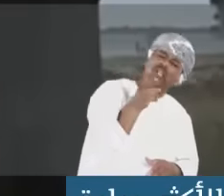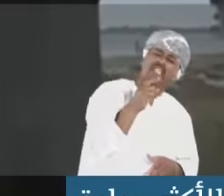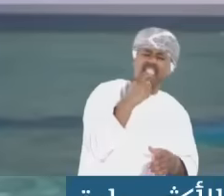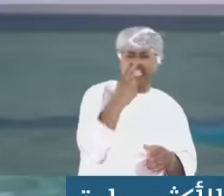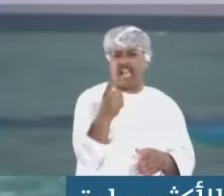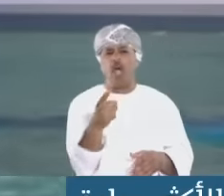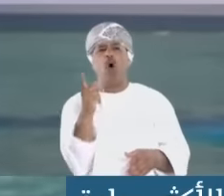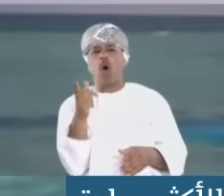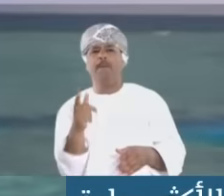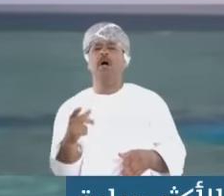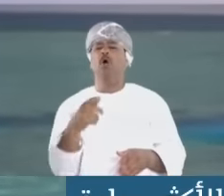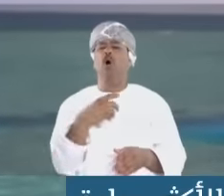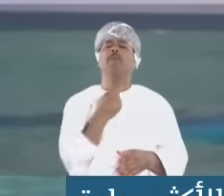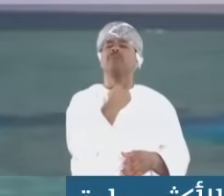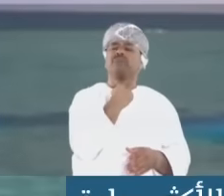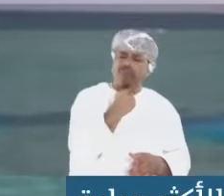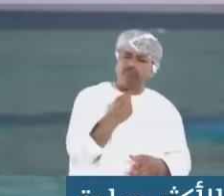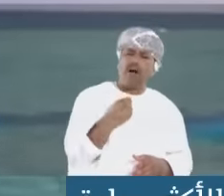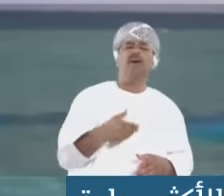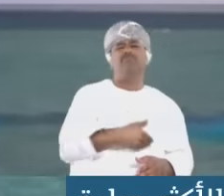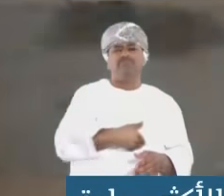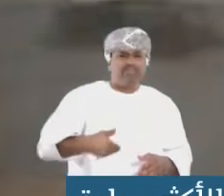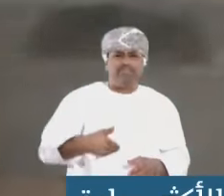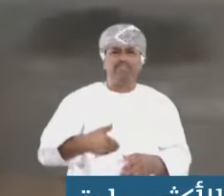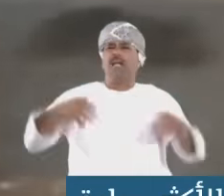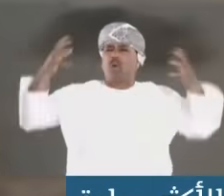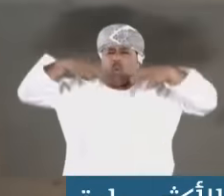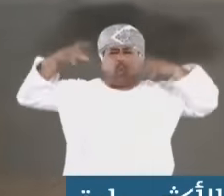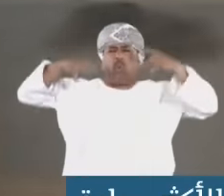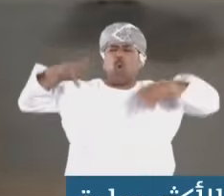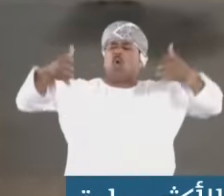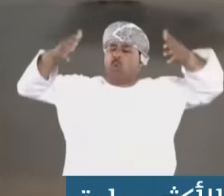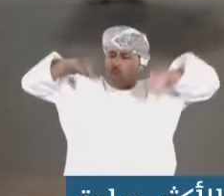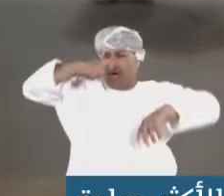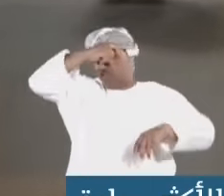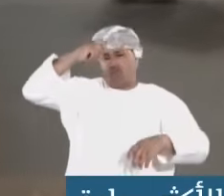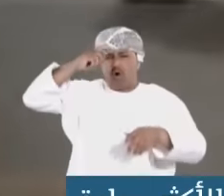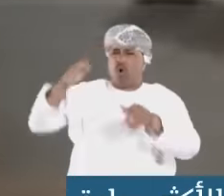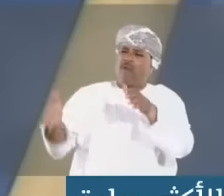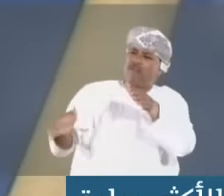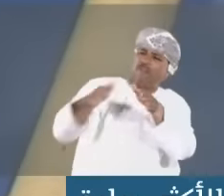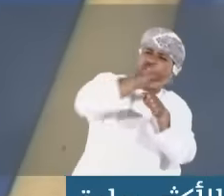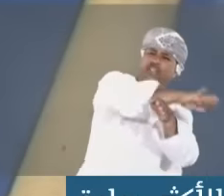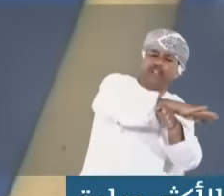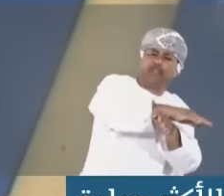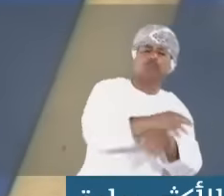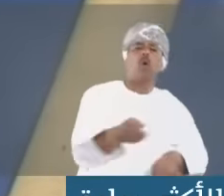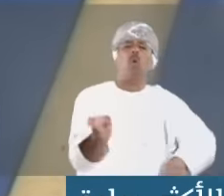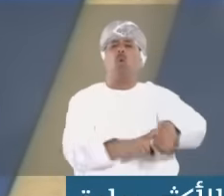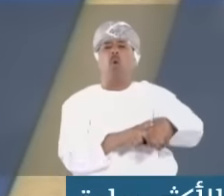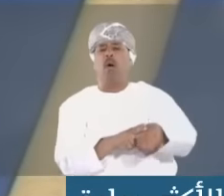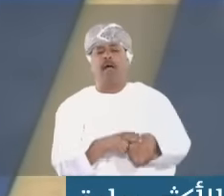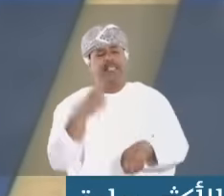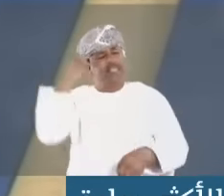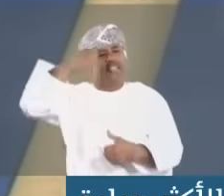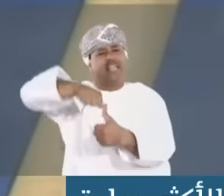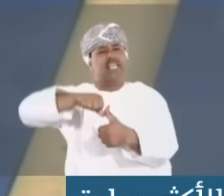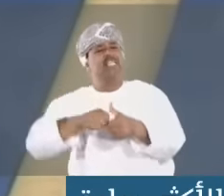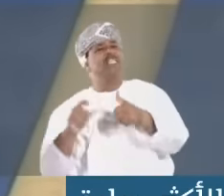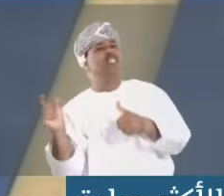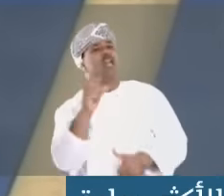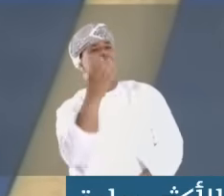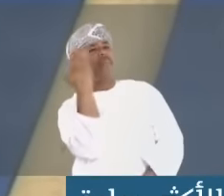يتمخض عن موجات جفاف وحر لافح وهطول أمطار غزيرة وفيضانات. جدير بالذكر أنه في الشهر